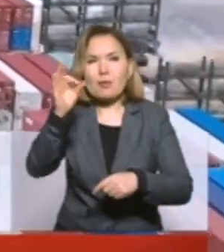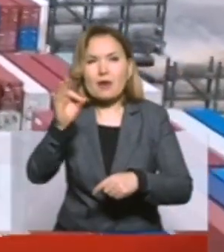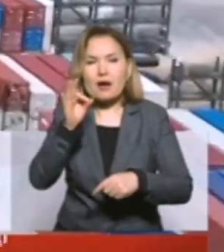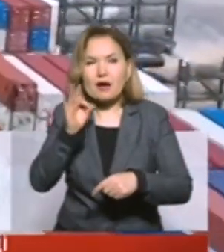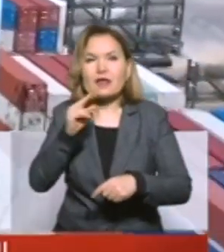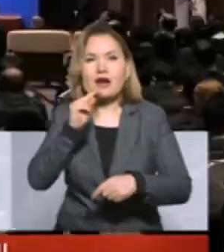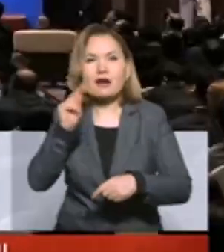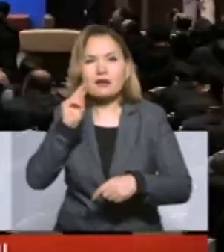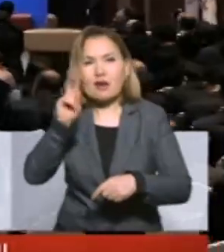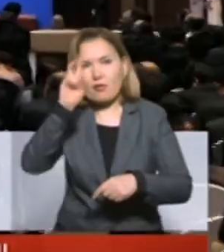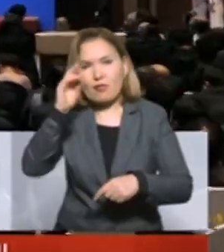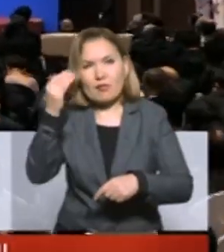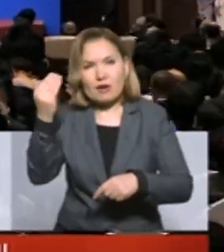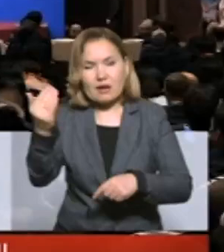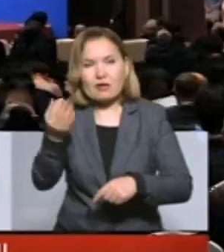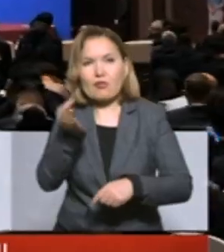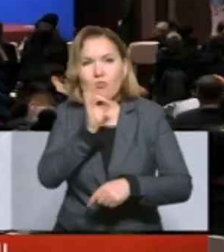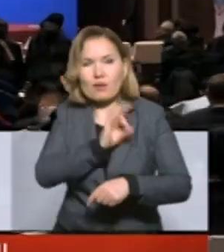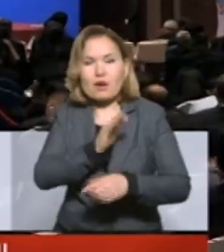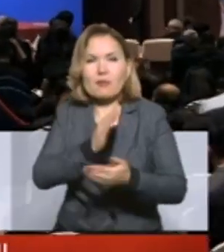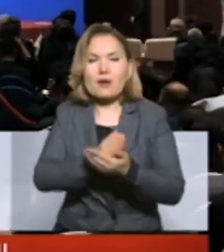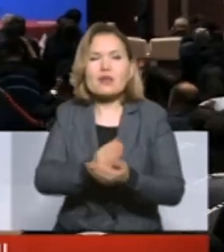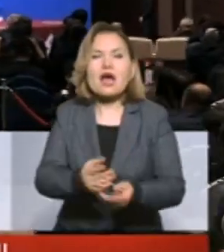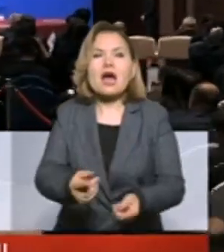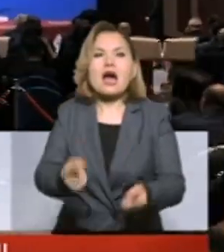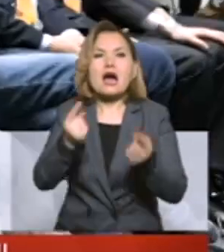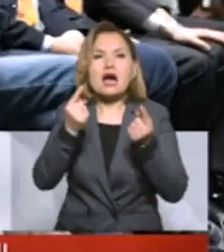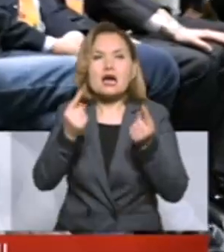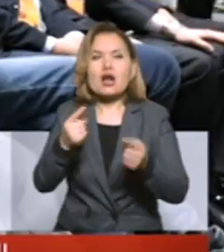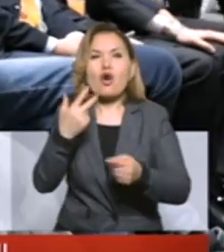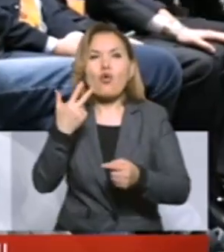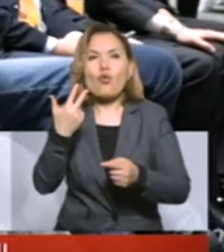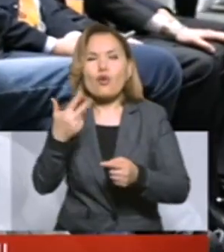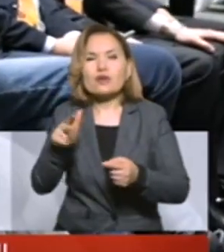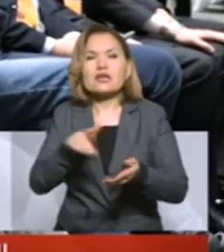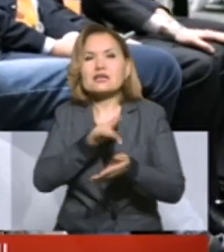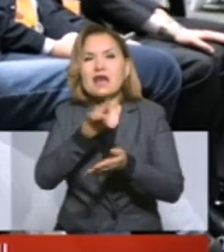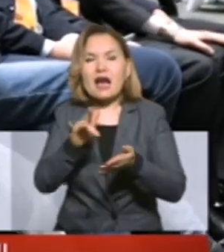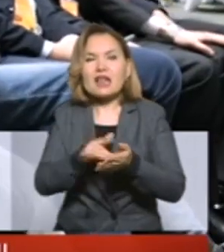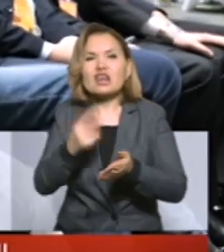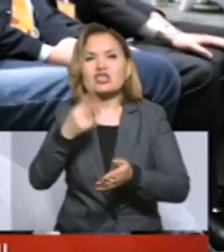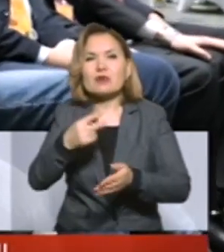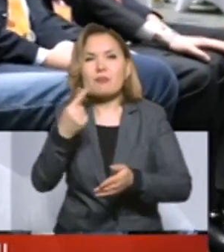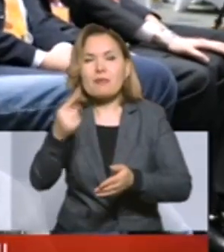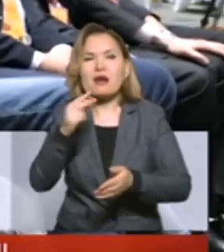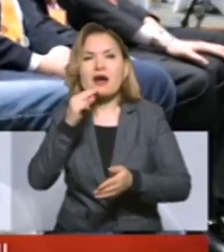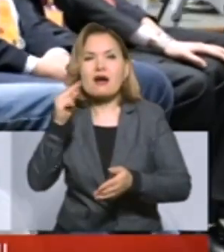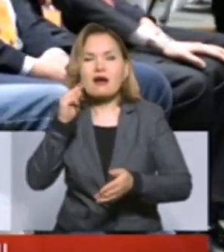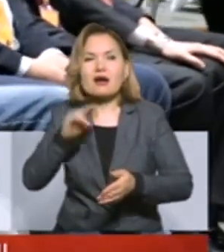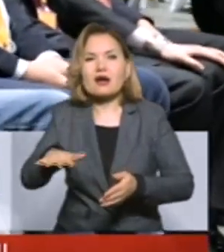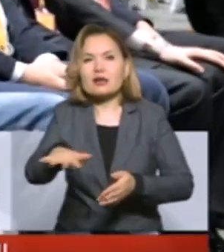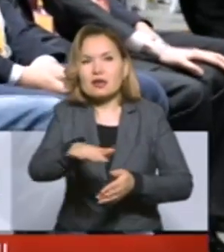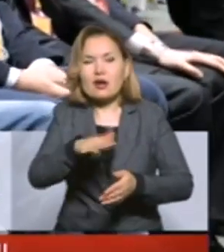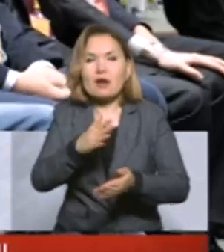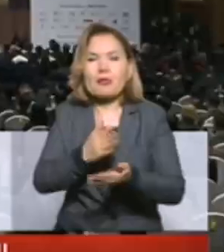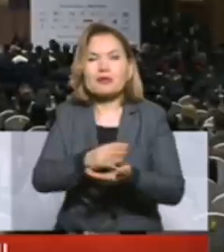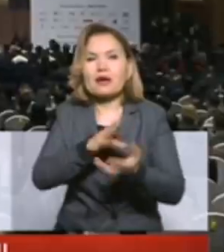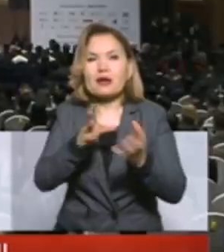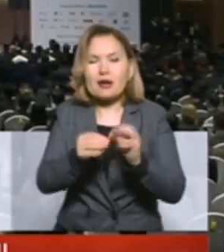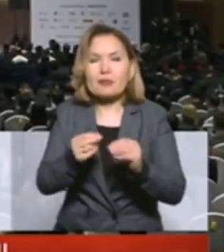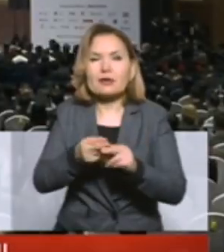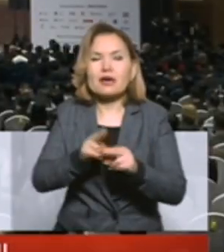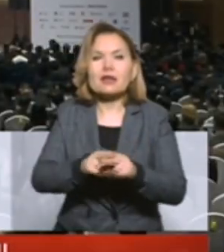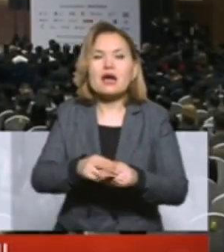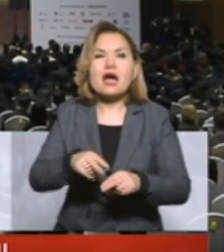құрлыққа тиесілі. Әлемдегі ірі 30 қаланың 21-і Азия құрлығында орналасқан. 2030 жылға қарай